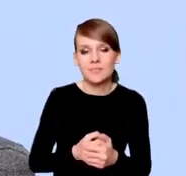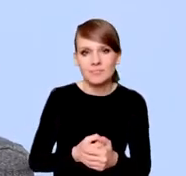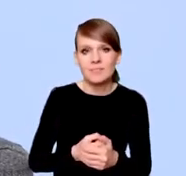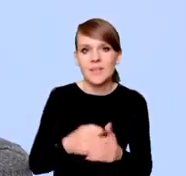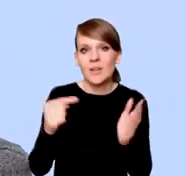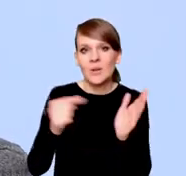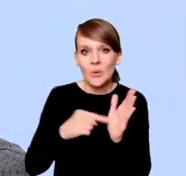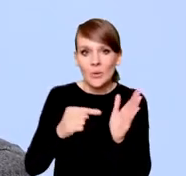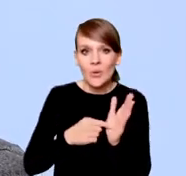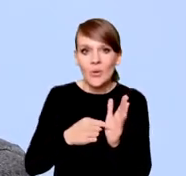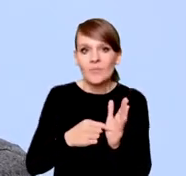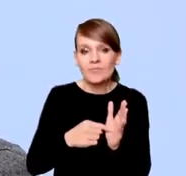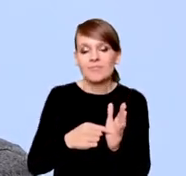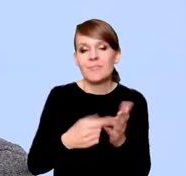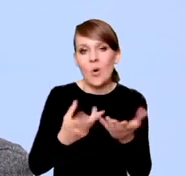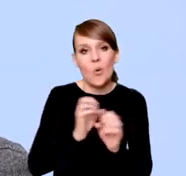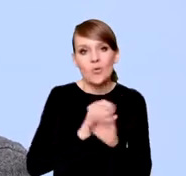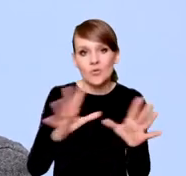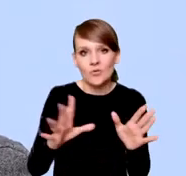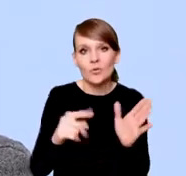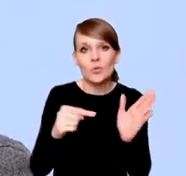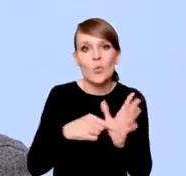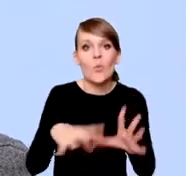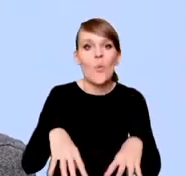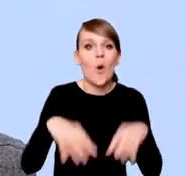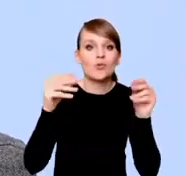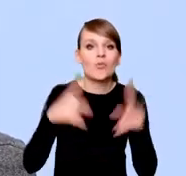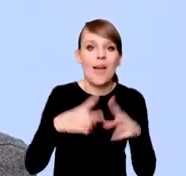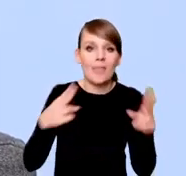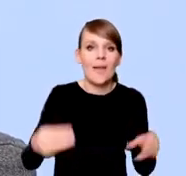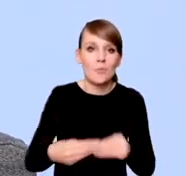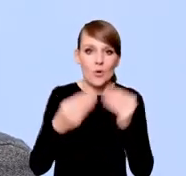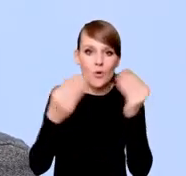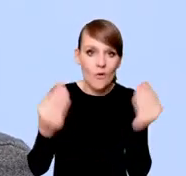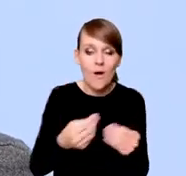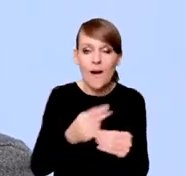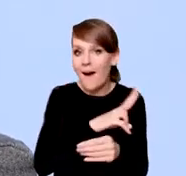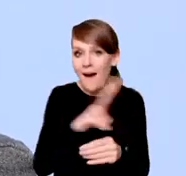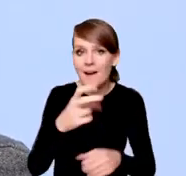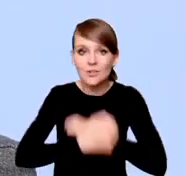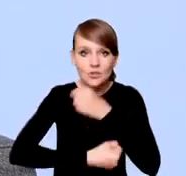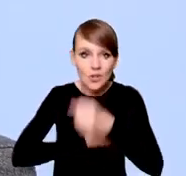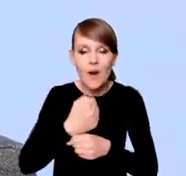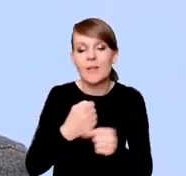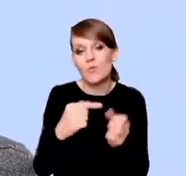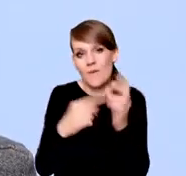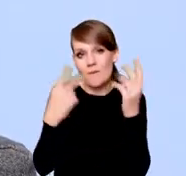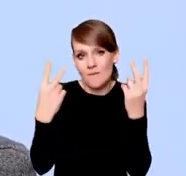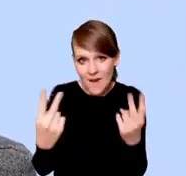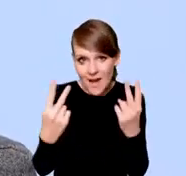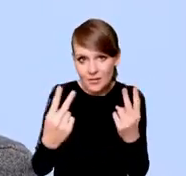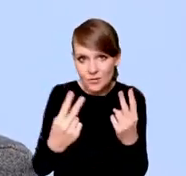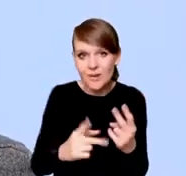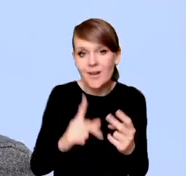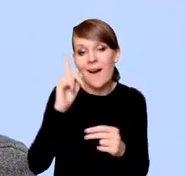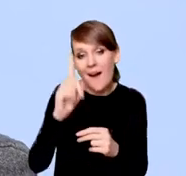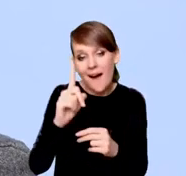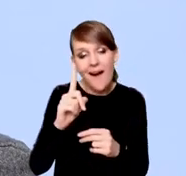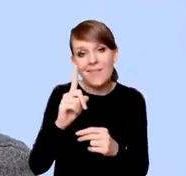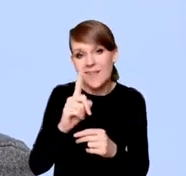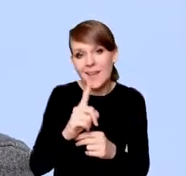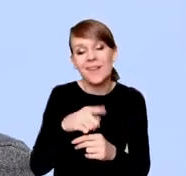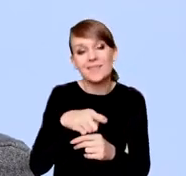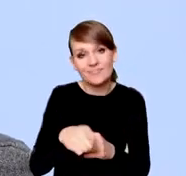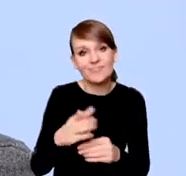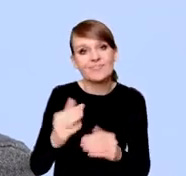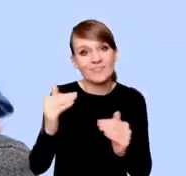tym etapie rozwoju każda inicjatywa jest ważna, natomiast jednak powinna